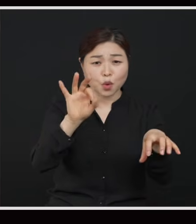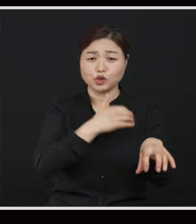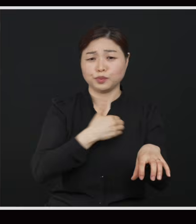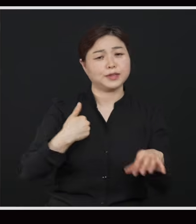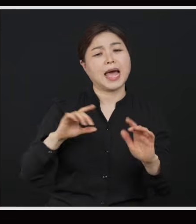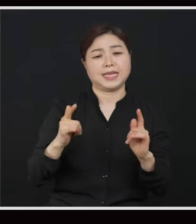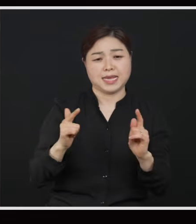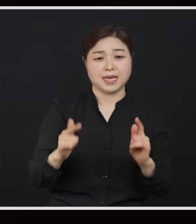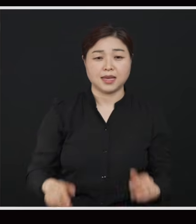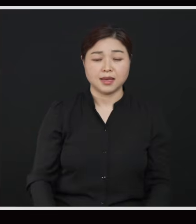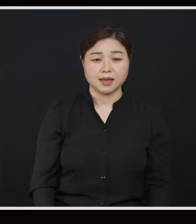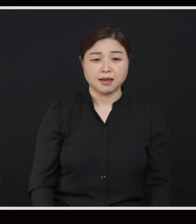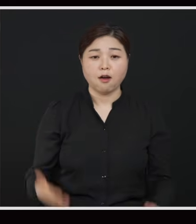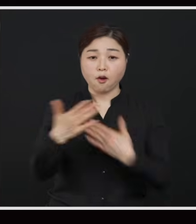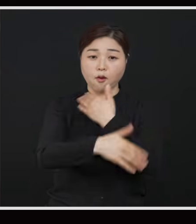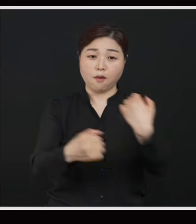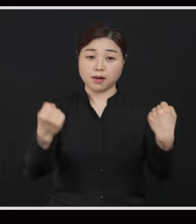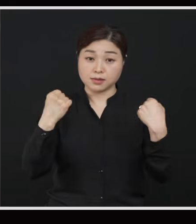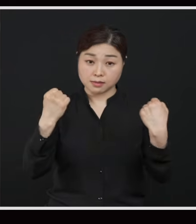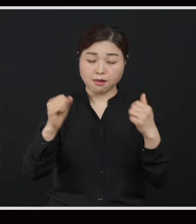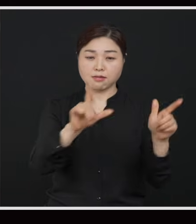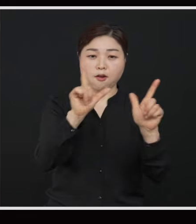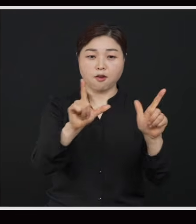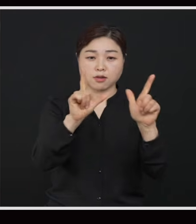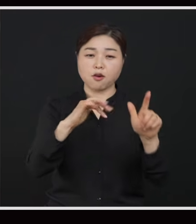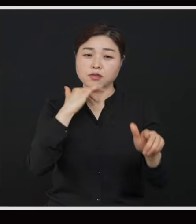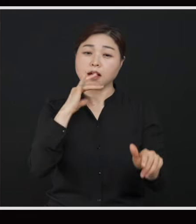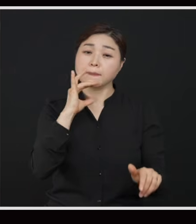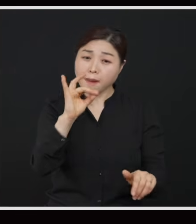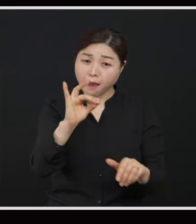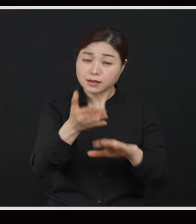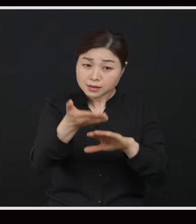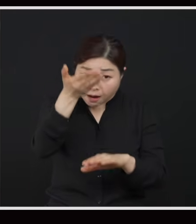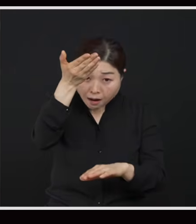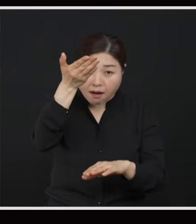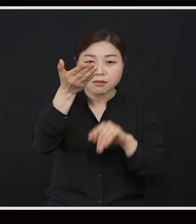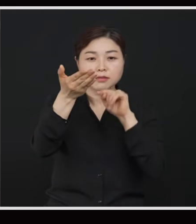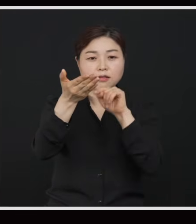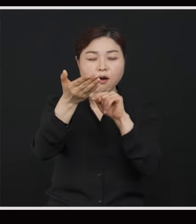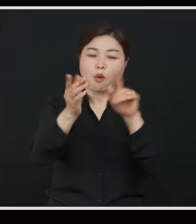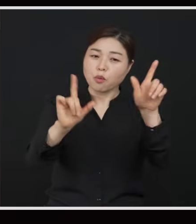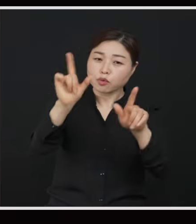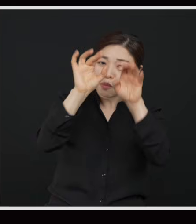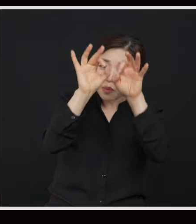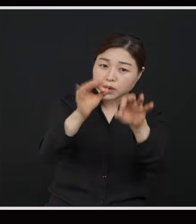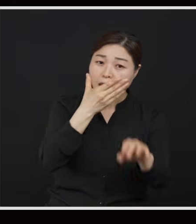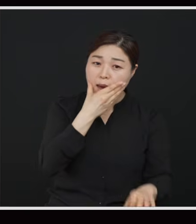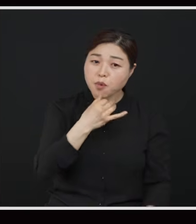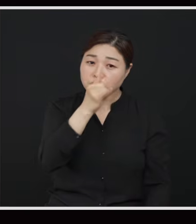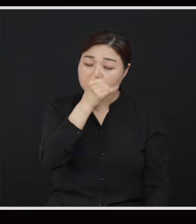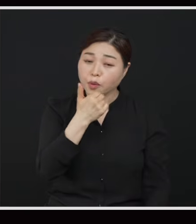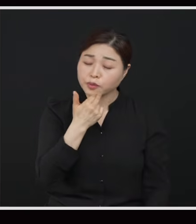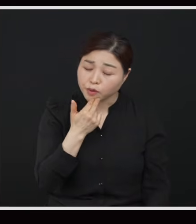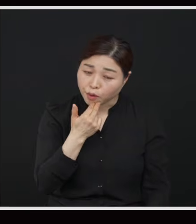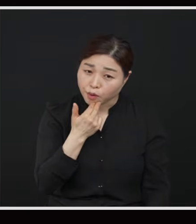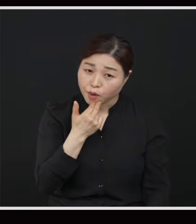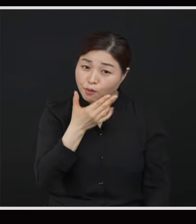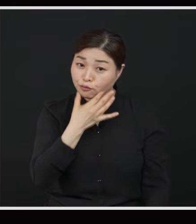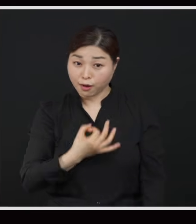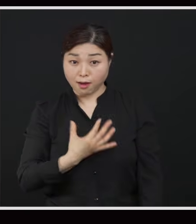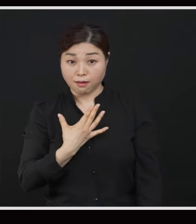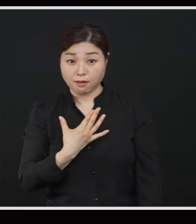없는 사람들입니다. 건강 생활을 해서 100세를 넘게 살았더니 이 사람들이